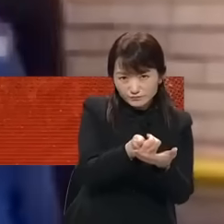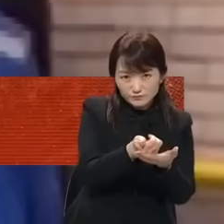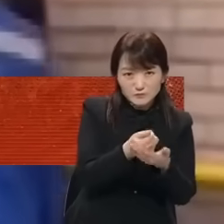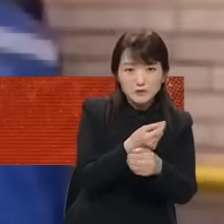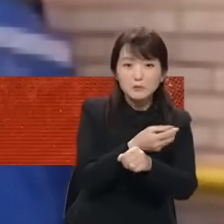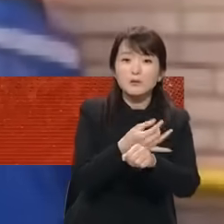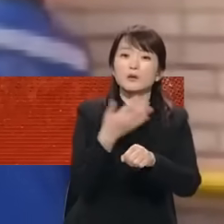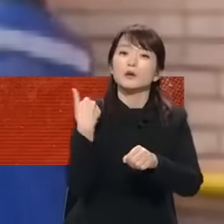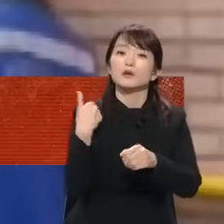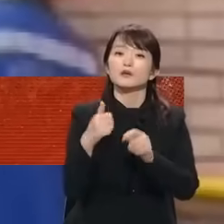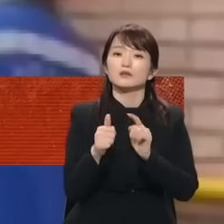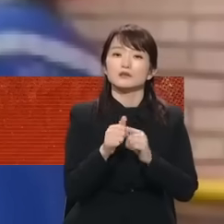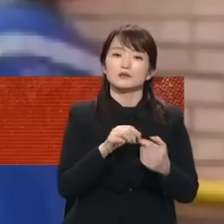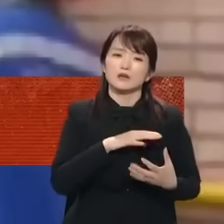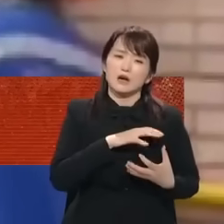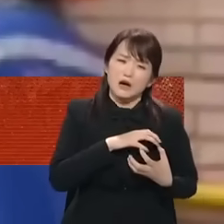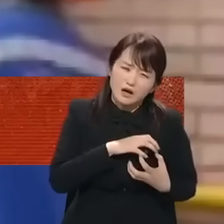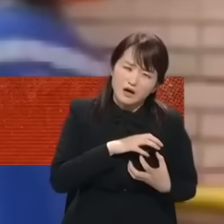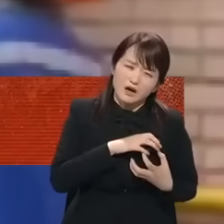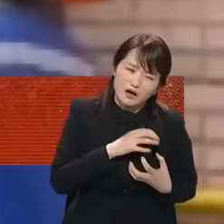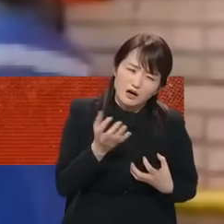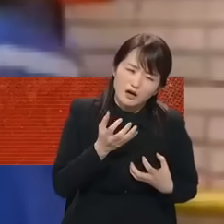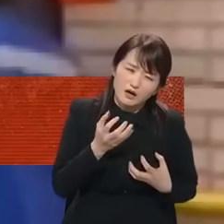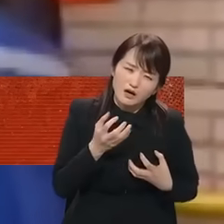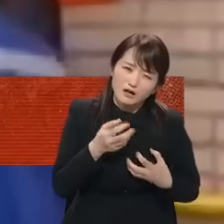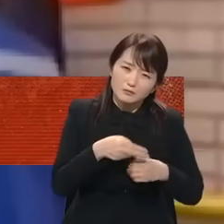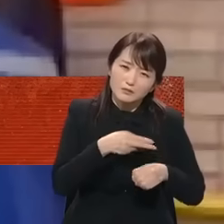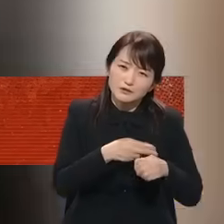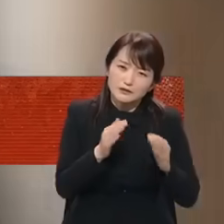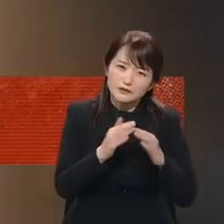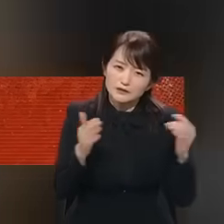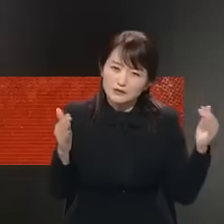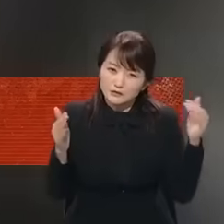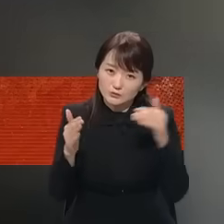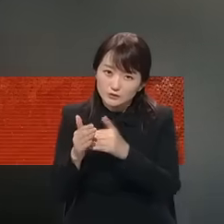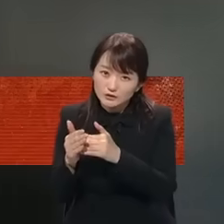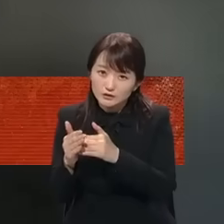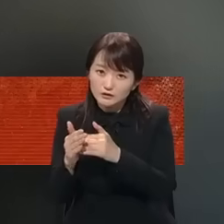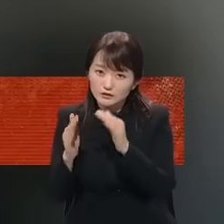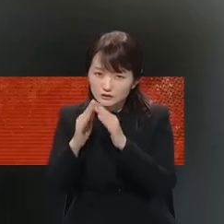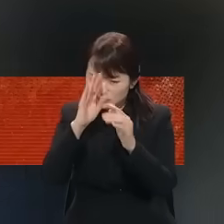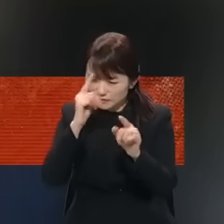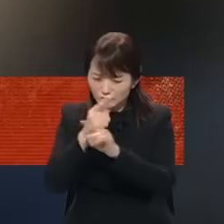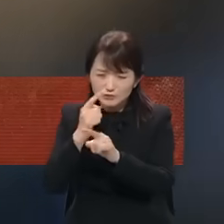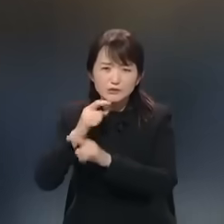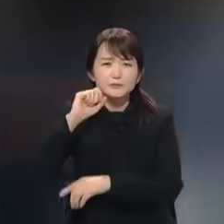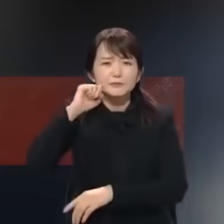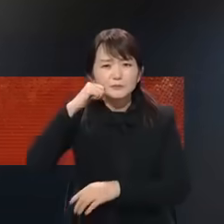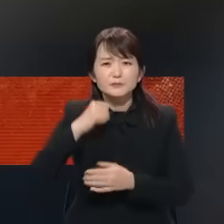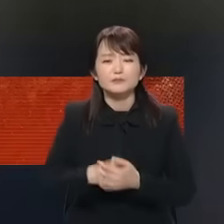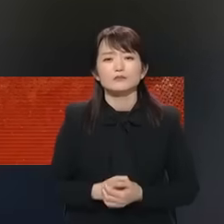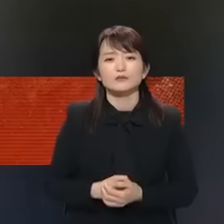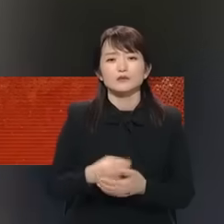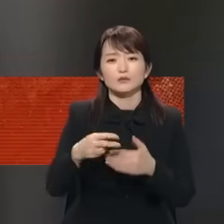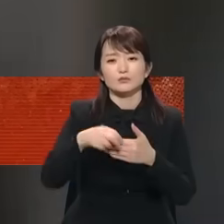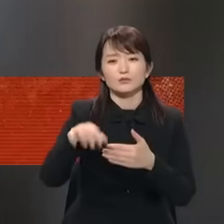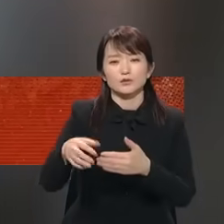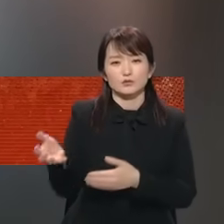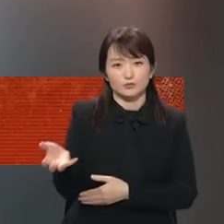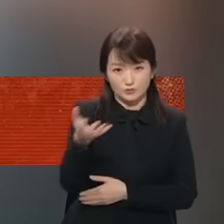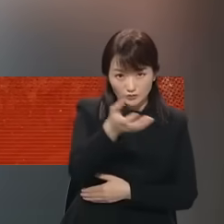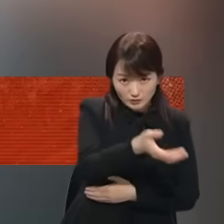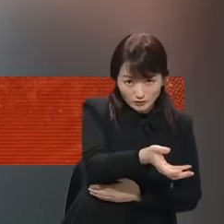전이 남성은 심장 통증을 호소했고 의료진이 집까지 찾아왔는데 집에선 치료가 어려웠다고 합니다 그래서 병원으로 옮겨야